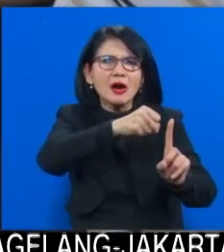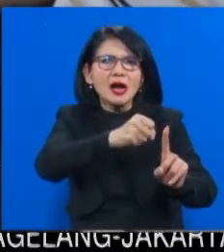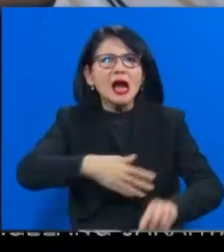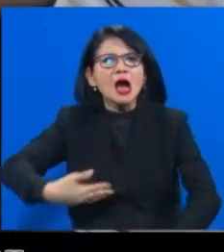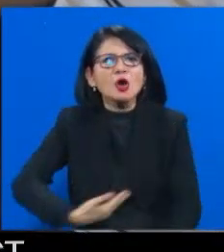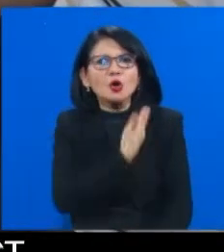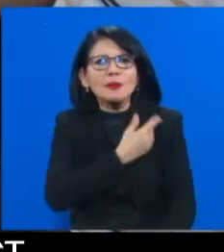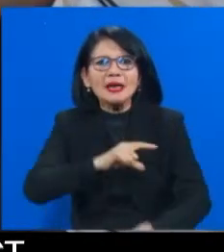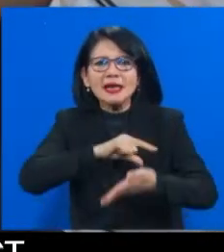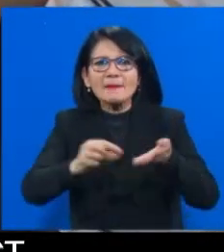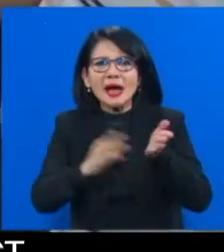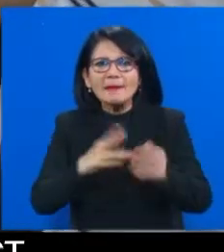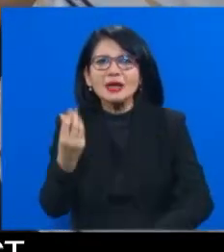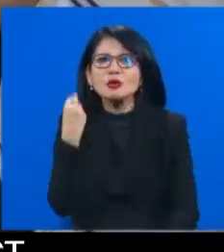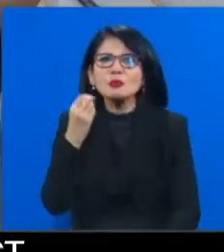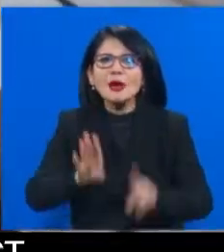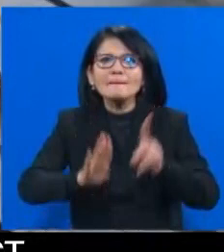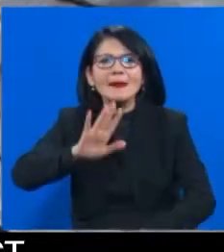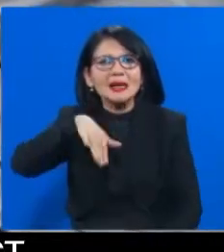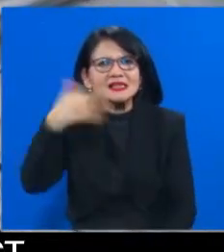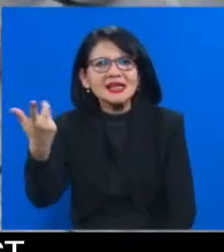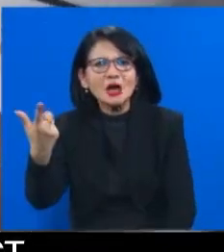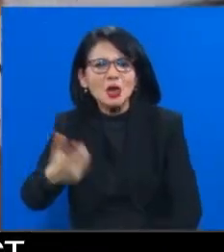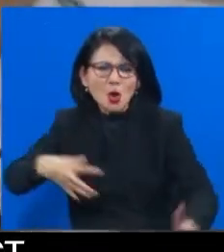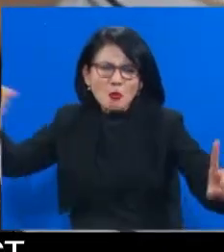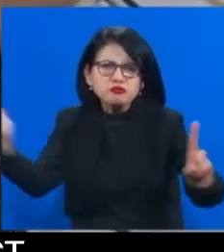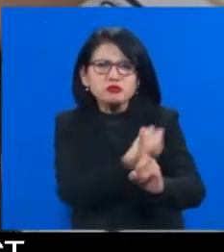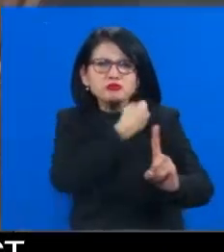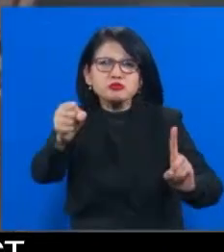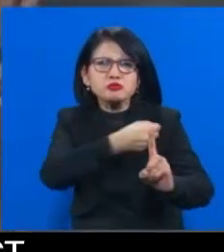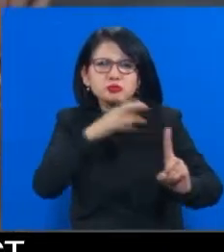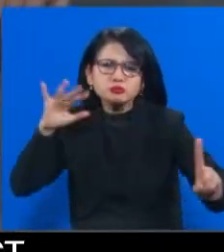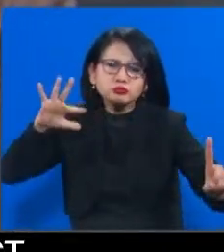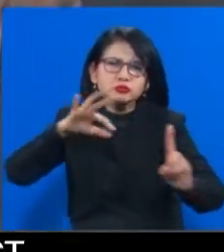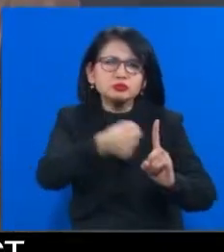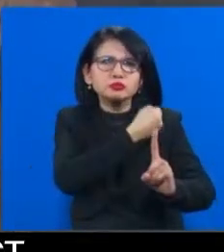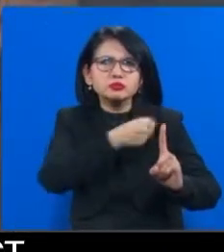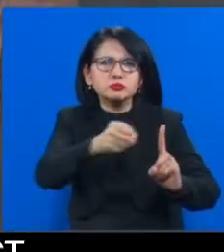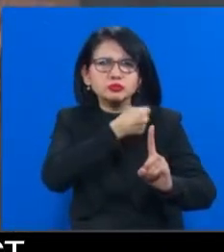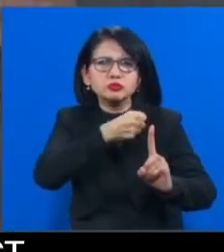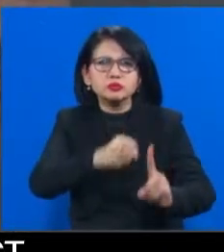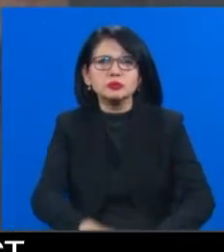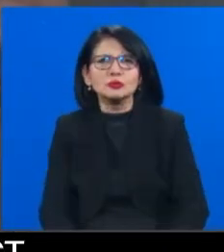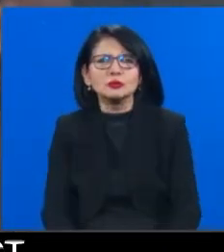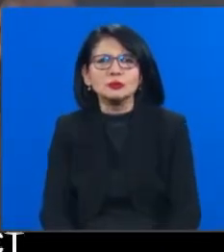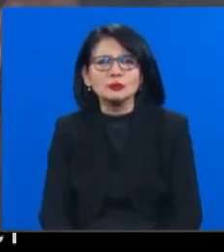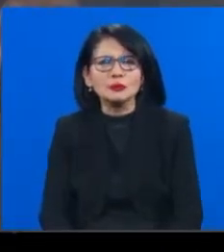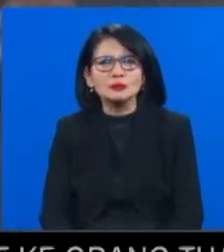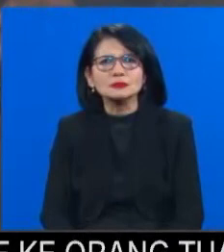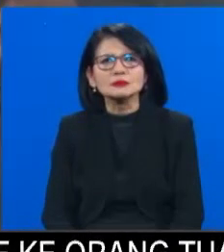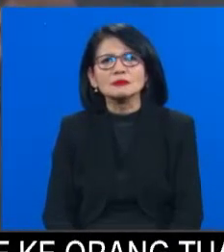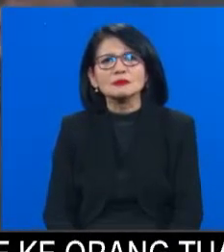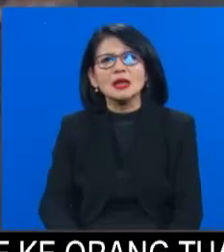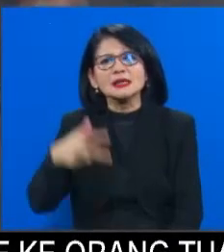Korban berinisial MR, 14 tahun, dihajar di depan sebuah rumah di Jalan Brawijaya, Kelurahan Sidodadi, Kecamatan Wonomulyo,